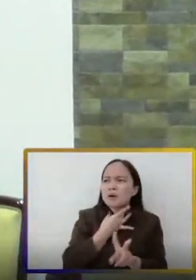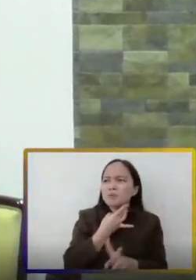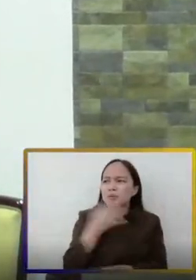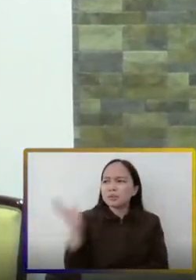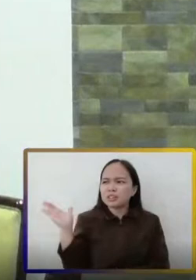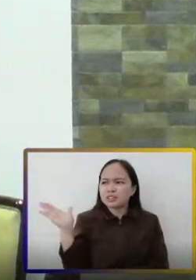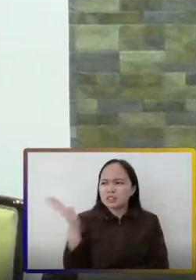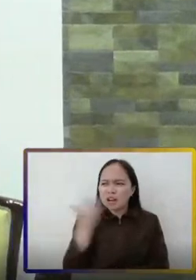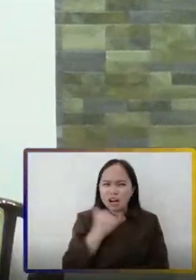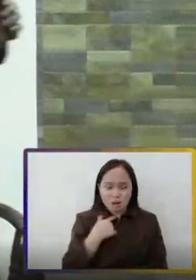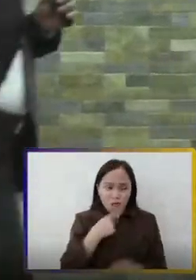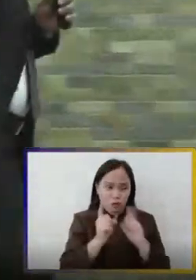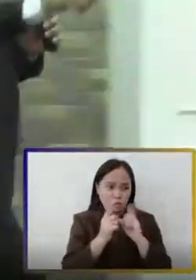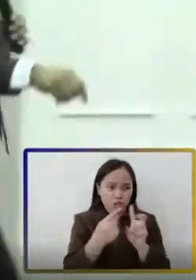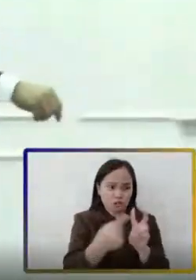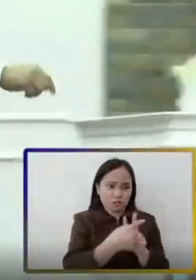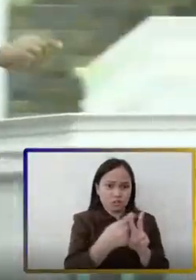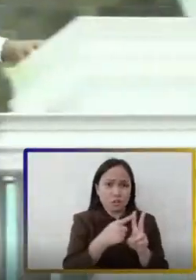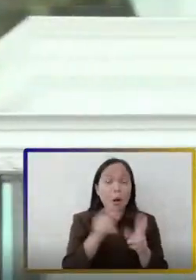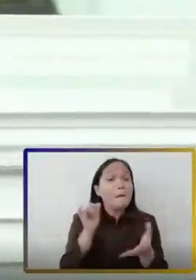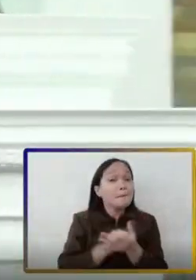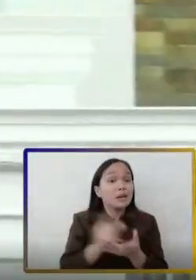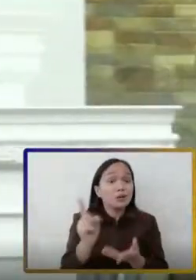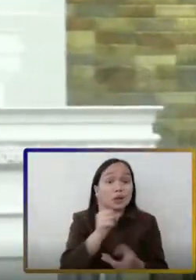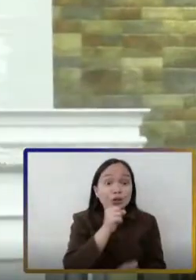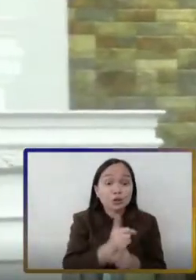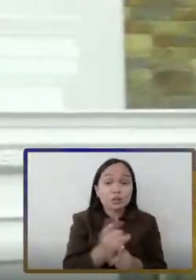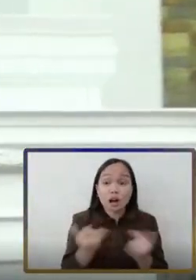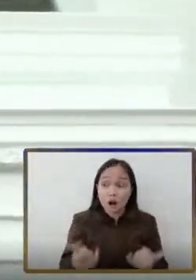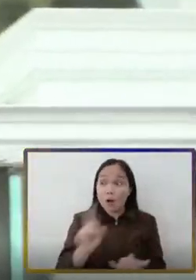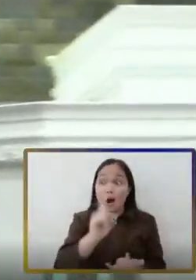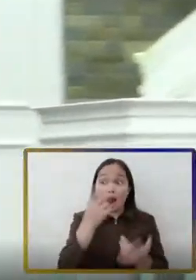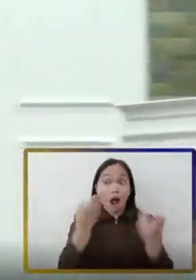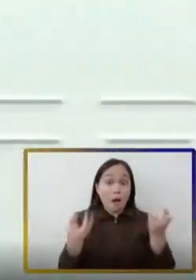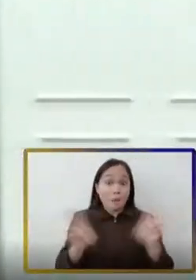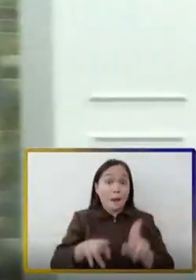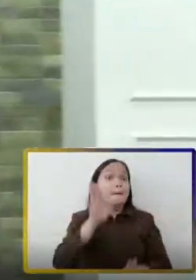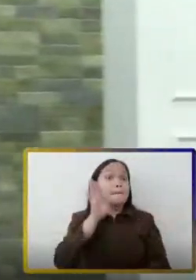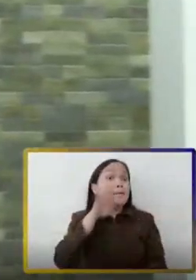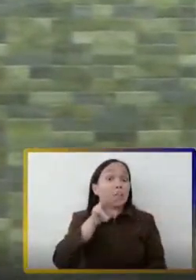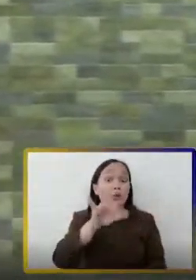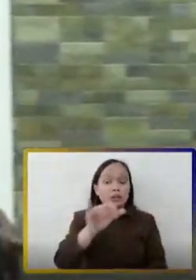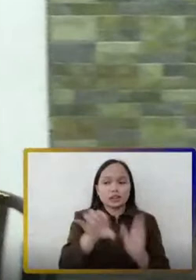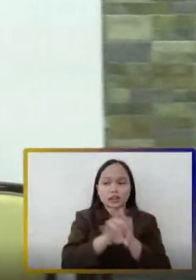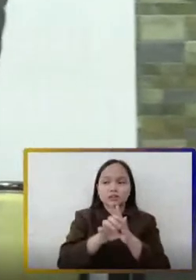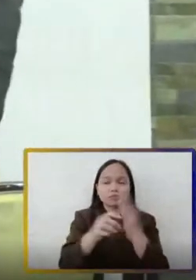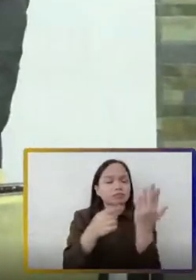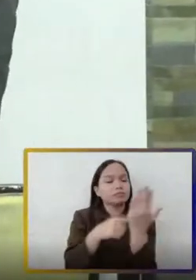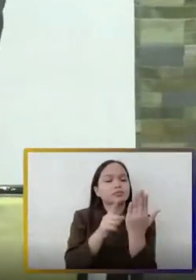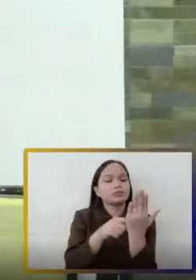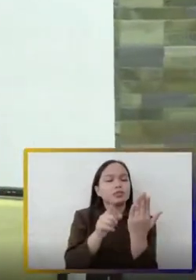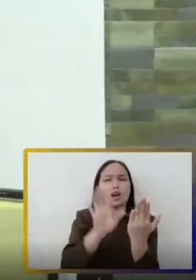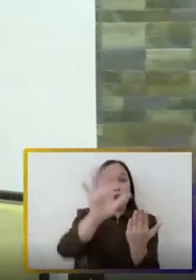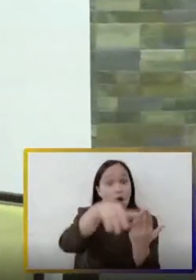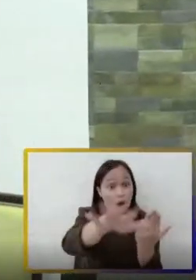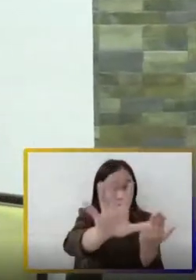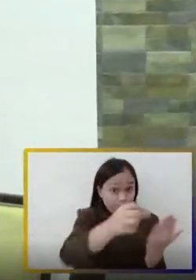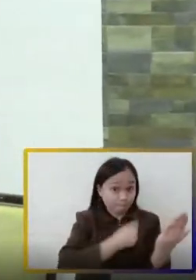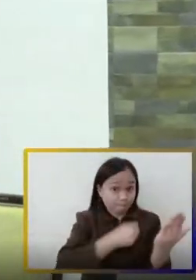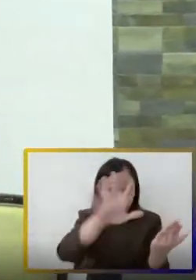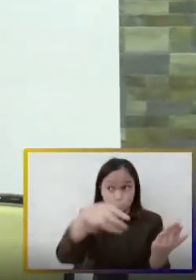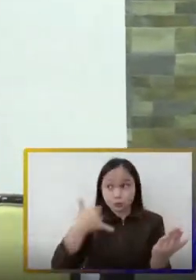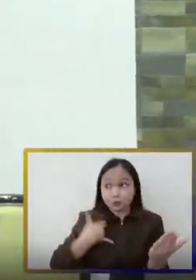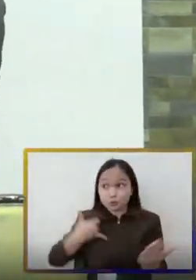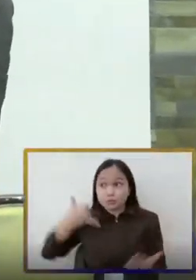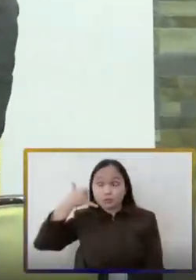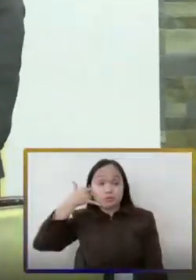Yeah. Bakit? The truth of the matter is this. Nag-uusap kami ni Willie. Hawak ko ito. Biglang nang ring. Sandali lang ha. Ay,